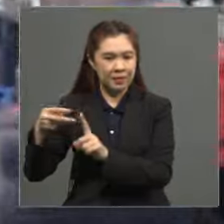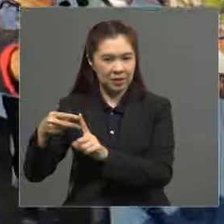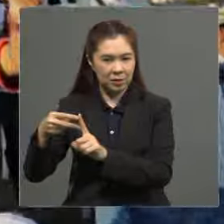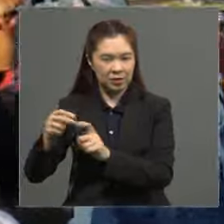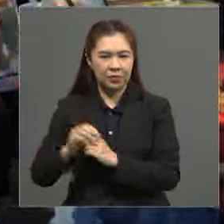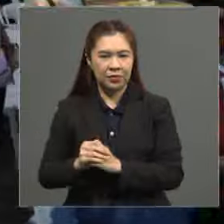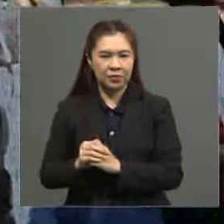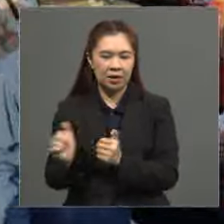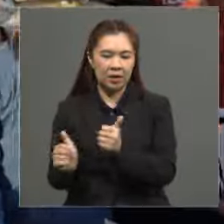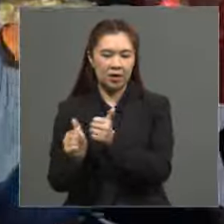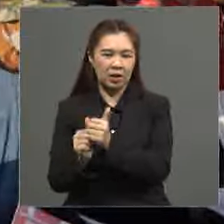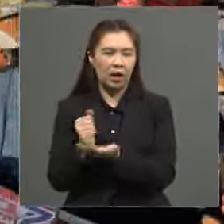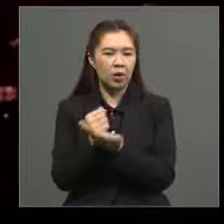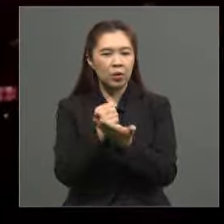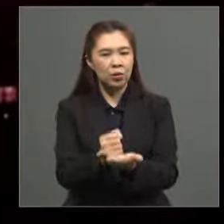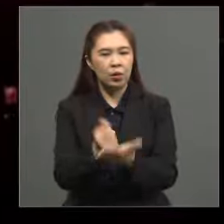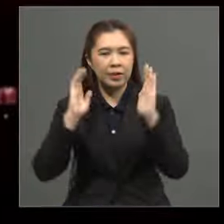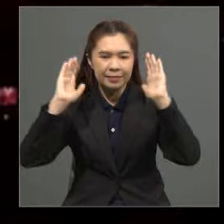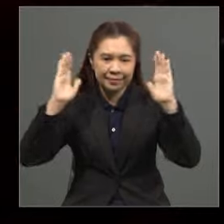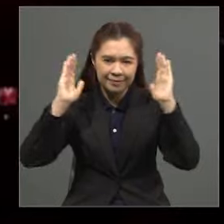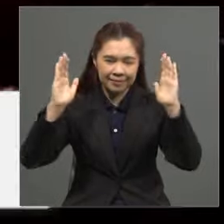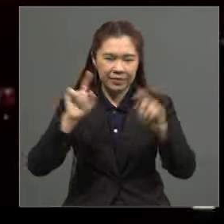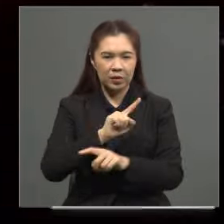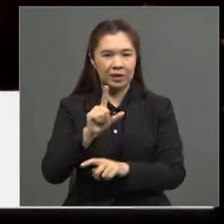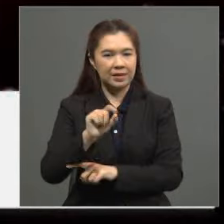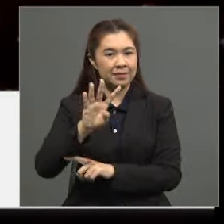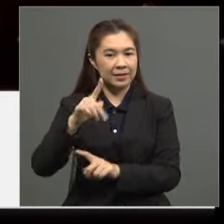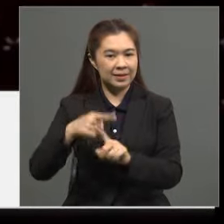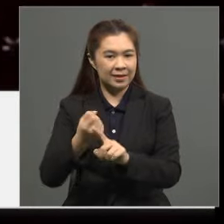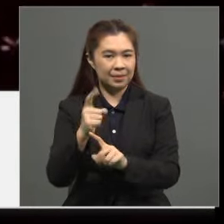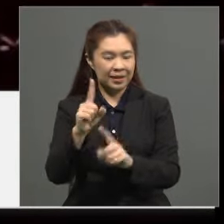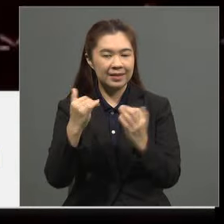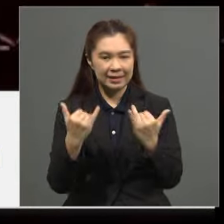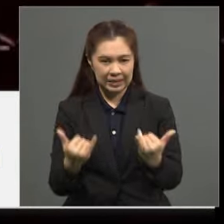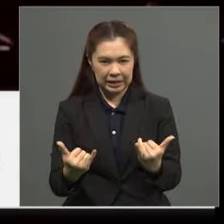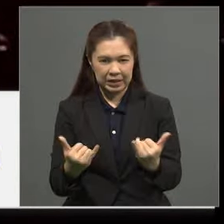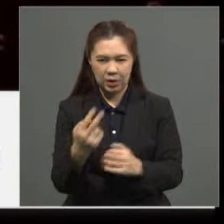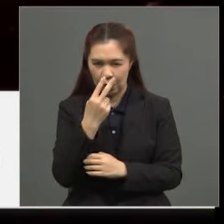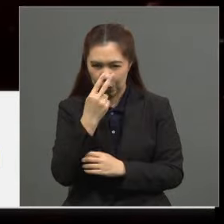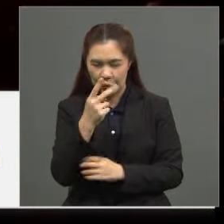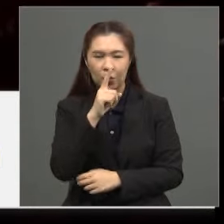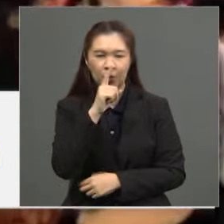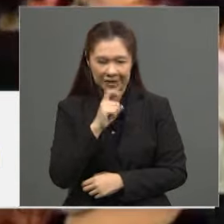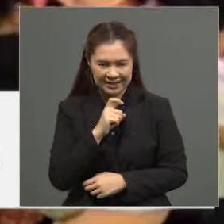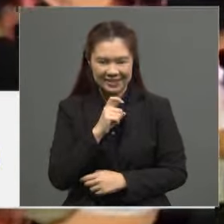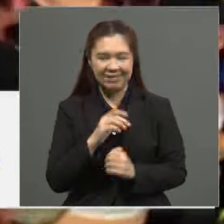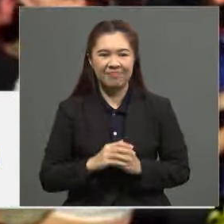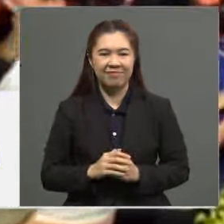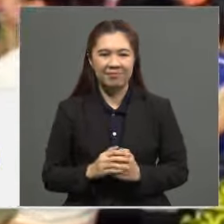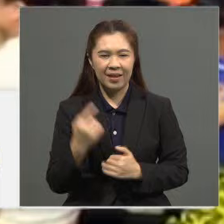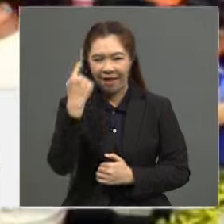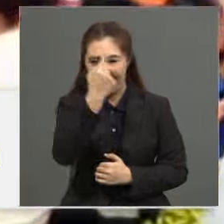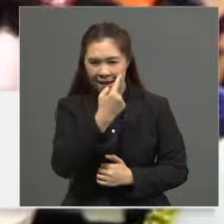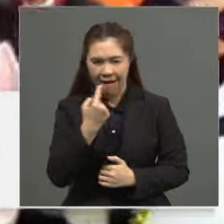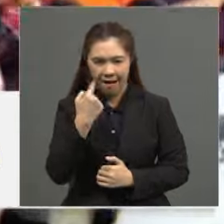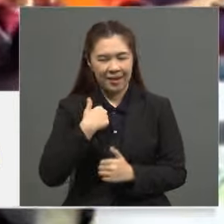ช่วยในการหาเสียงการเลือกตั้งครั้งนี้โดยวันที่ 24พฤศจิกายนนี้เดี๋ยวจับตาดูนะวันอาทิตย์นี้แหละก็จะทราบว่าใครจะได้